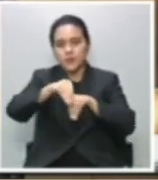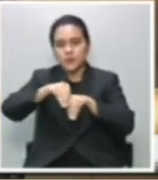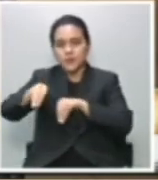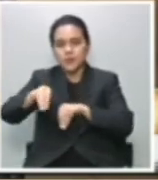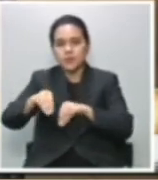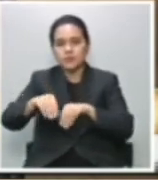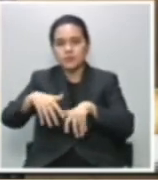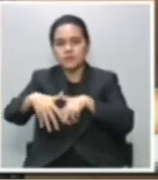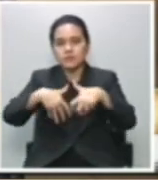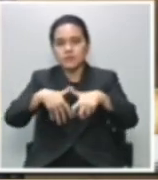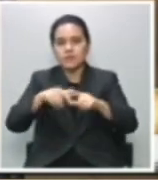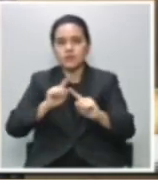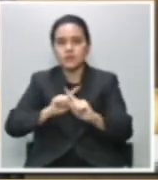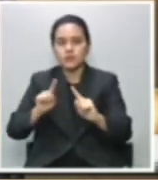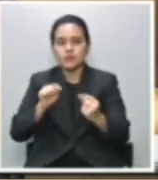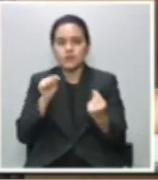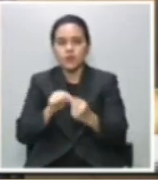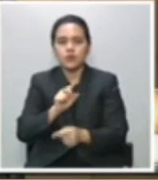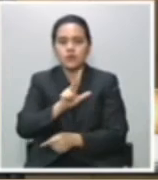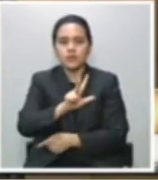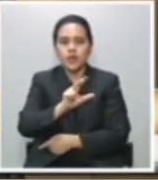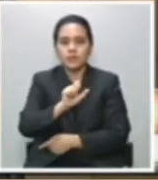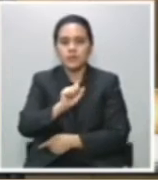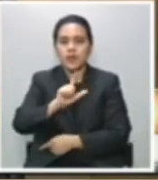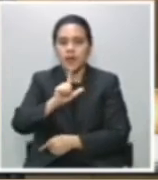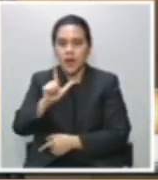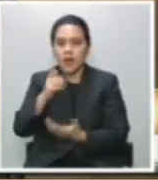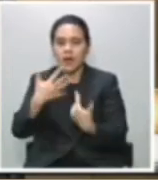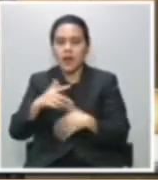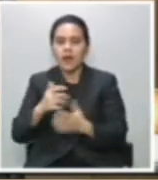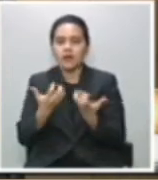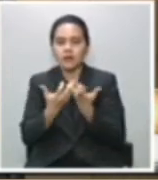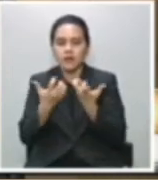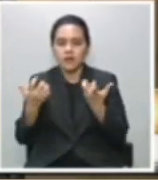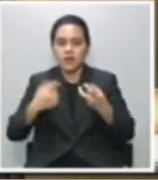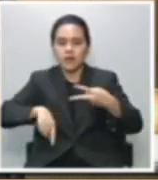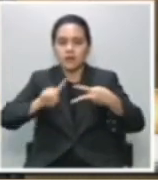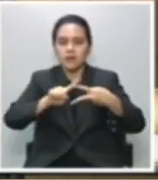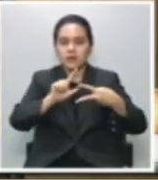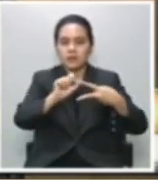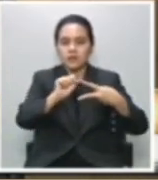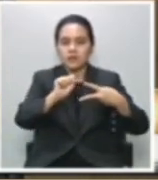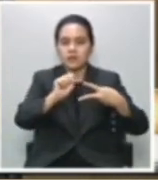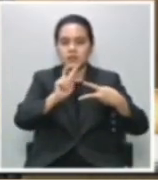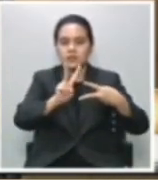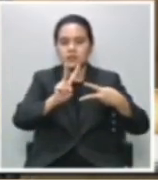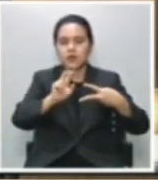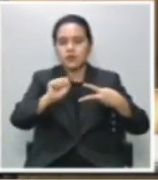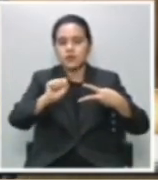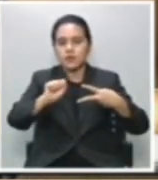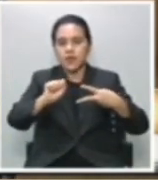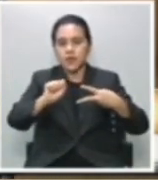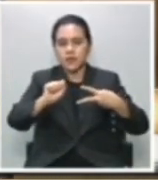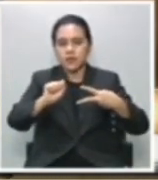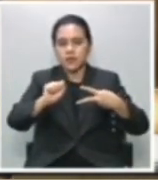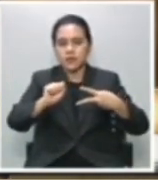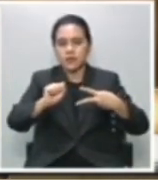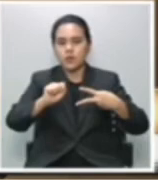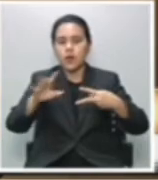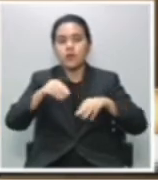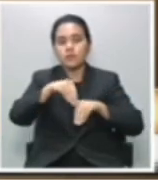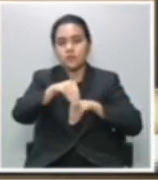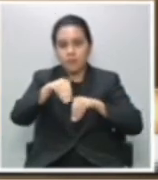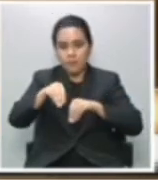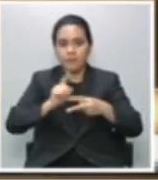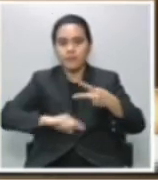ย 300,000 กว่าล้านเนี่ยเป็นของท้องถิ่นละ 200,000 กว่าเป็นของกระทรวงนี่ประมาณ 90,000 กว่าล้านของทุกกรมในกระทรว